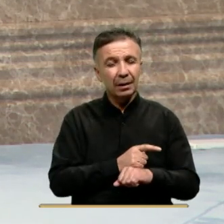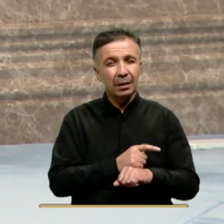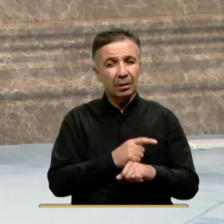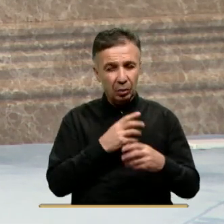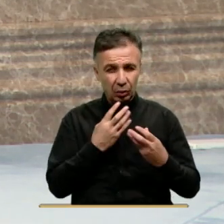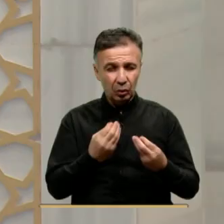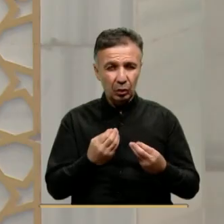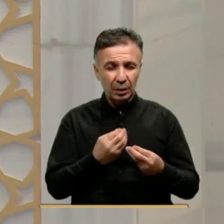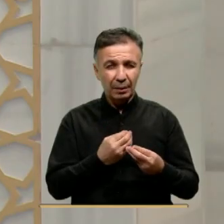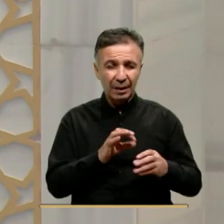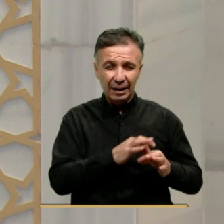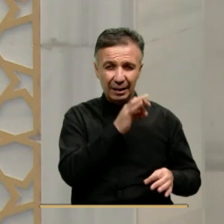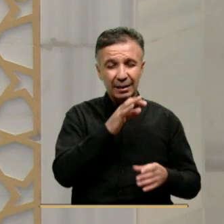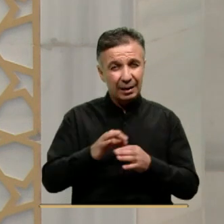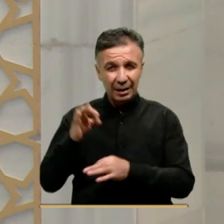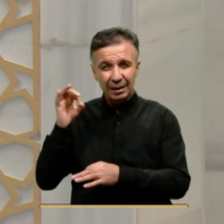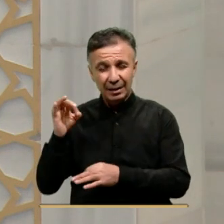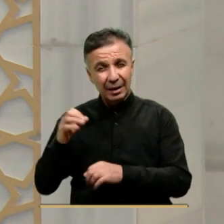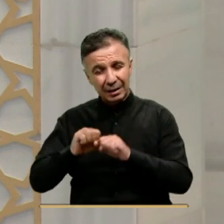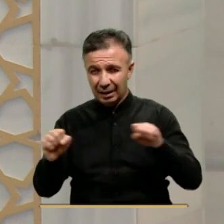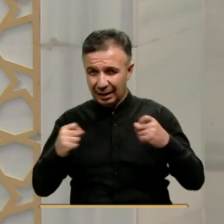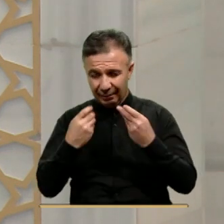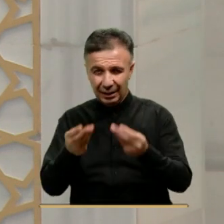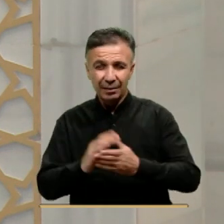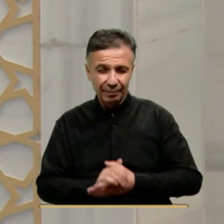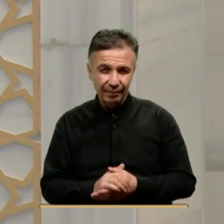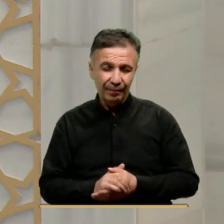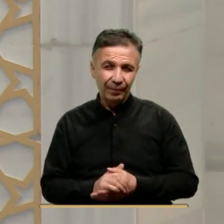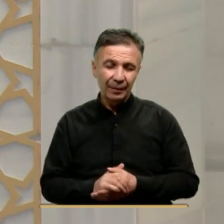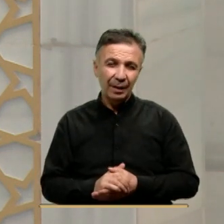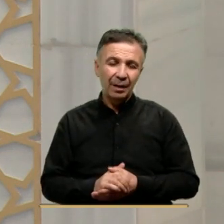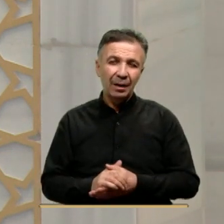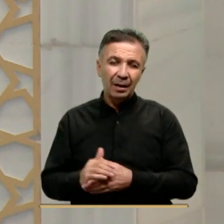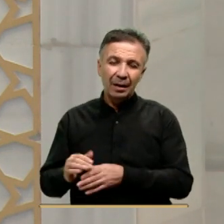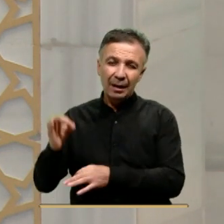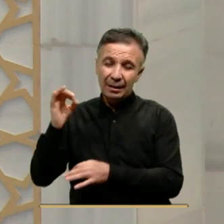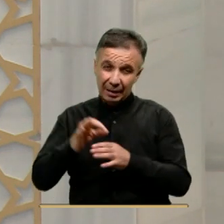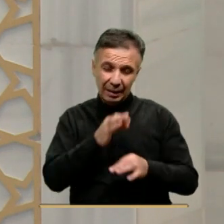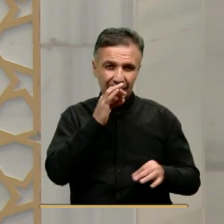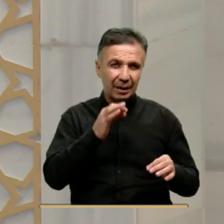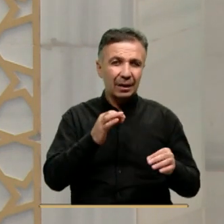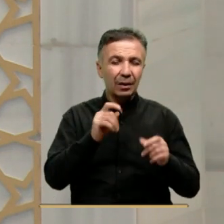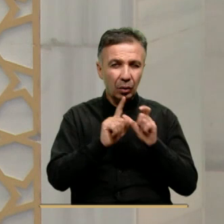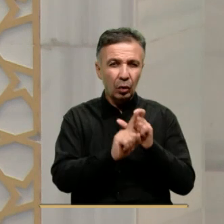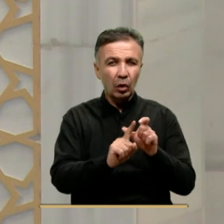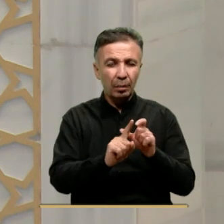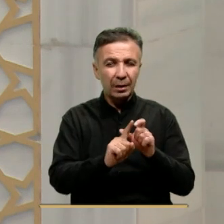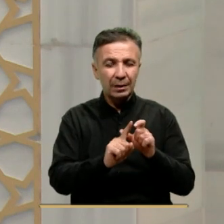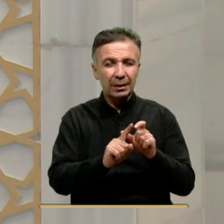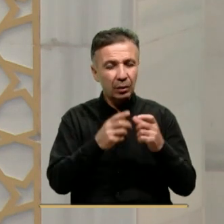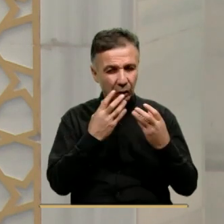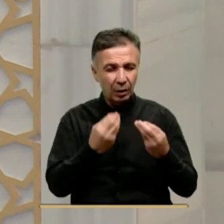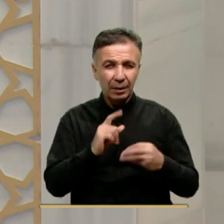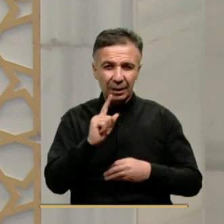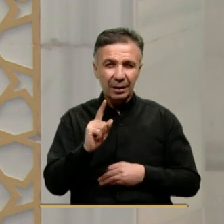İnsan insanın kurdudur İnsan insanın yurdu olması gerekirken bizim inancımızda